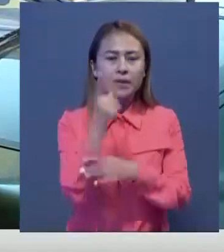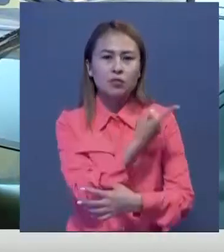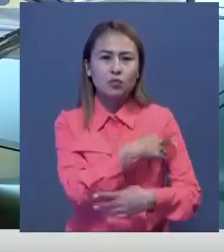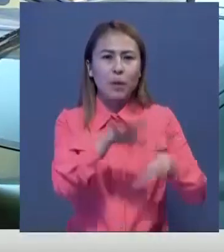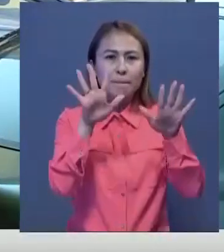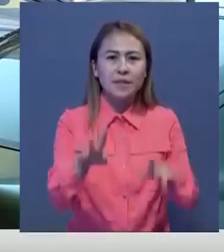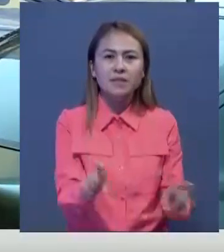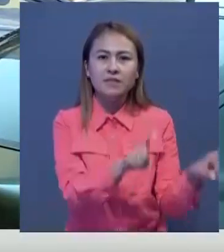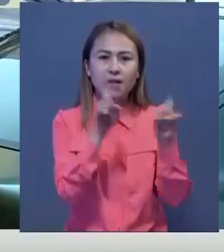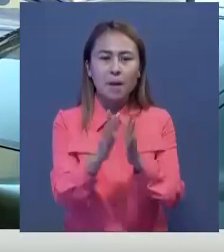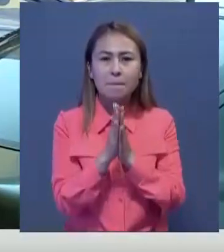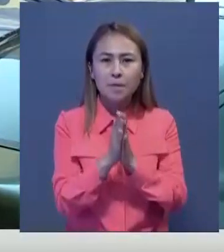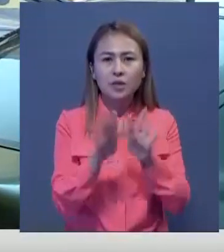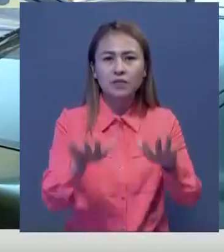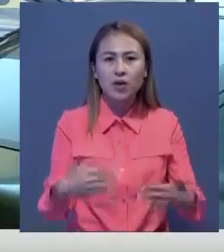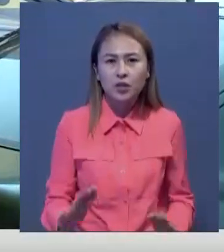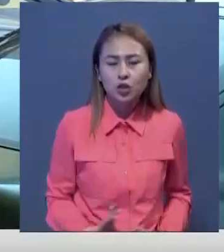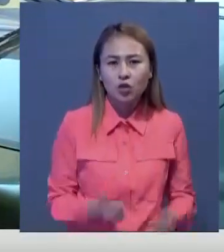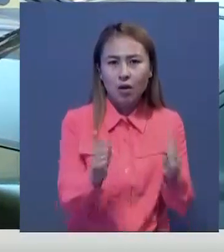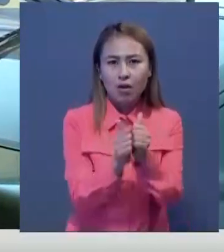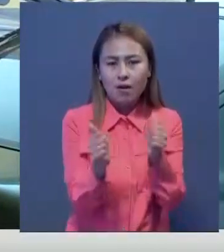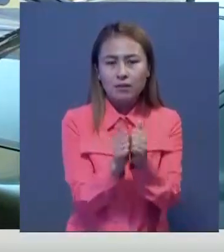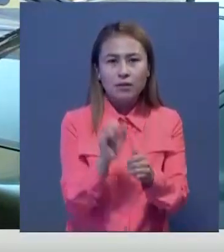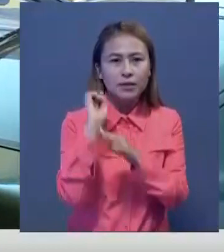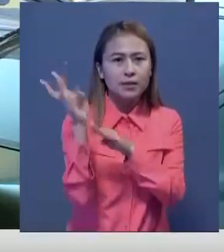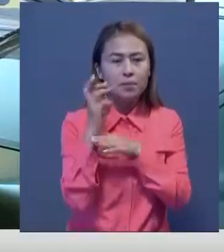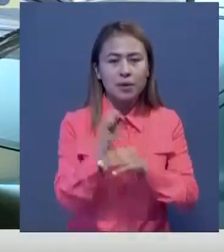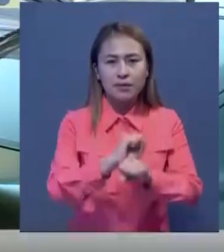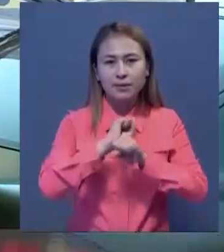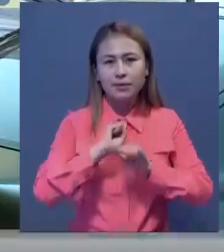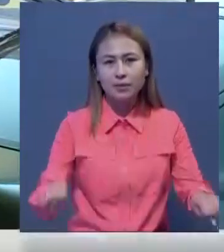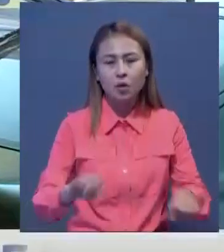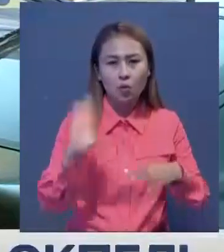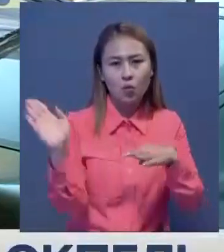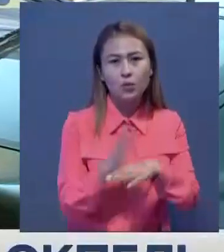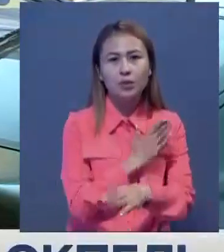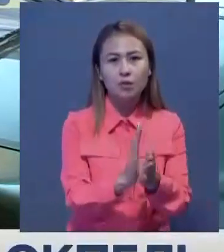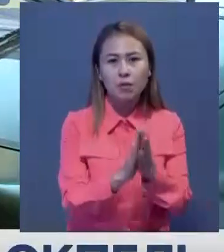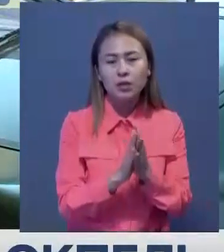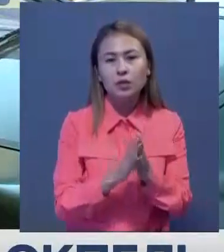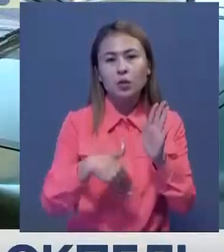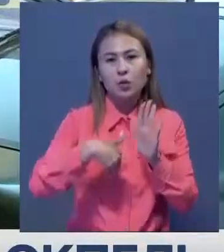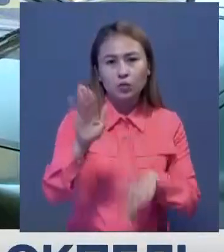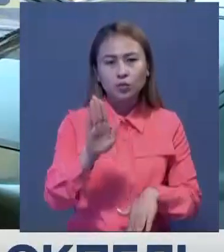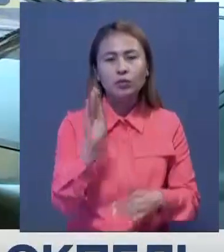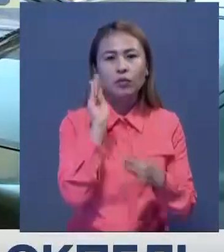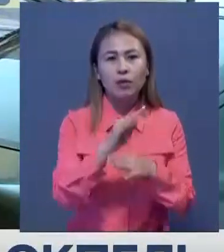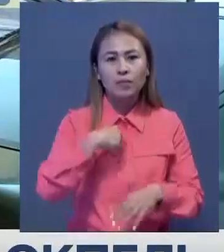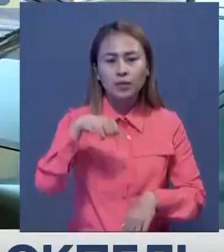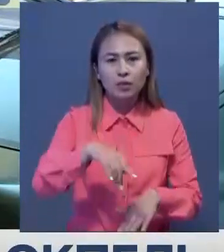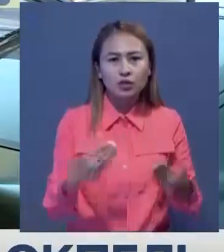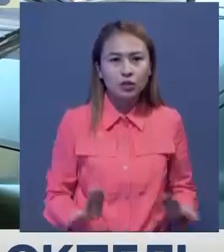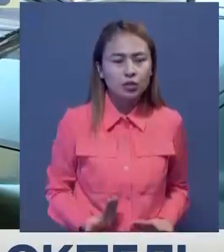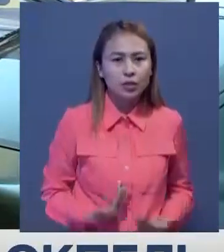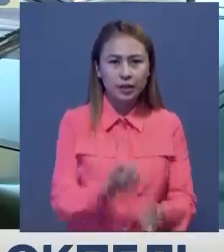жерге көшіруін сұраймын. Тұрғын үйдің жанында орналасқан жедел жәрдем станциясын алып тастасаңыздар жақсы болар еді. Бізге бұл жерде өмір